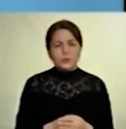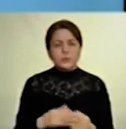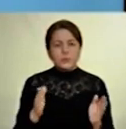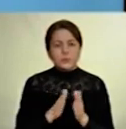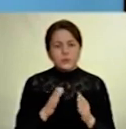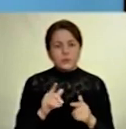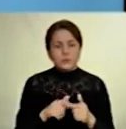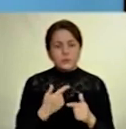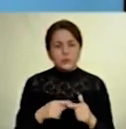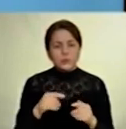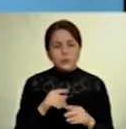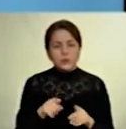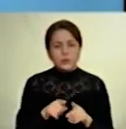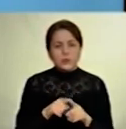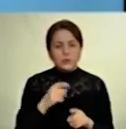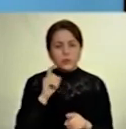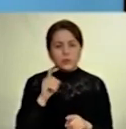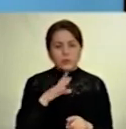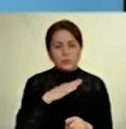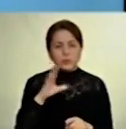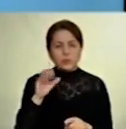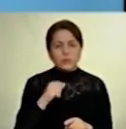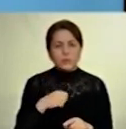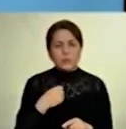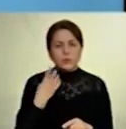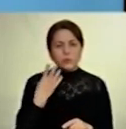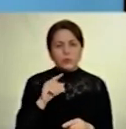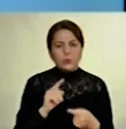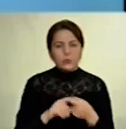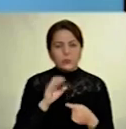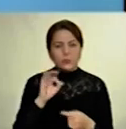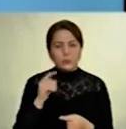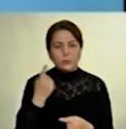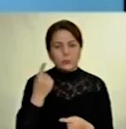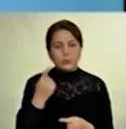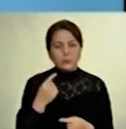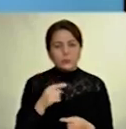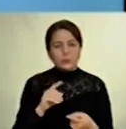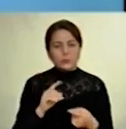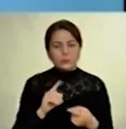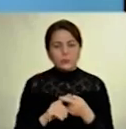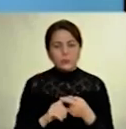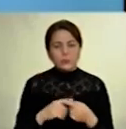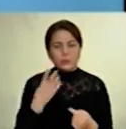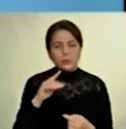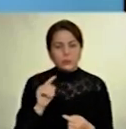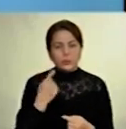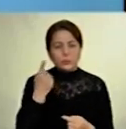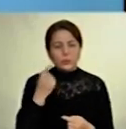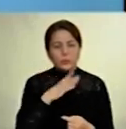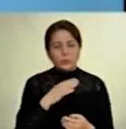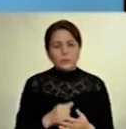kichik yoki teng x hosil bo'ldi. Va 4 ga 0.1 ni qo'shdik, 4.1 hosil